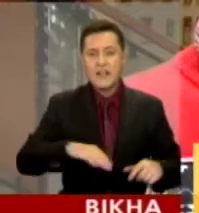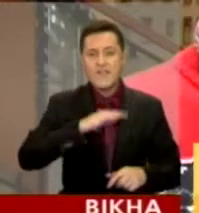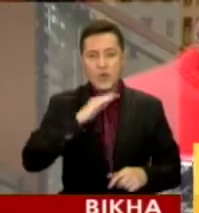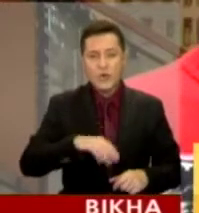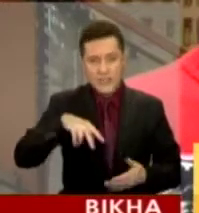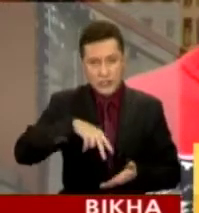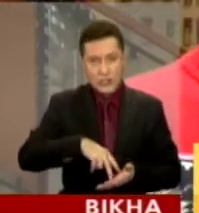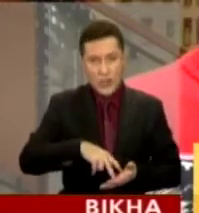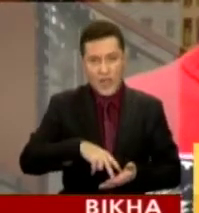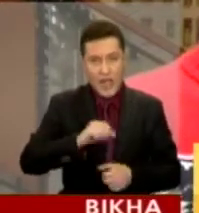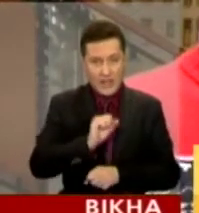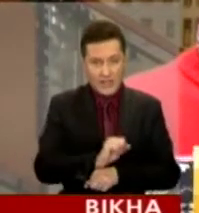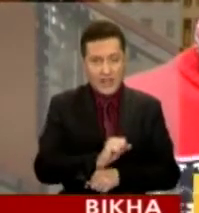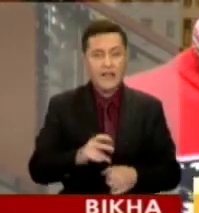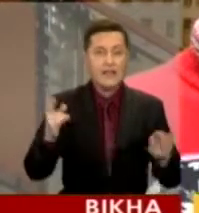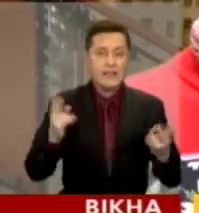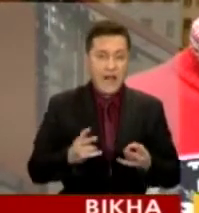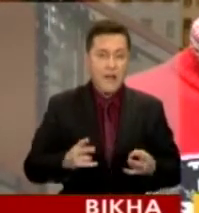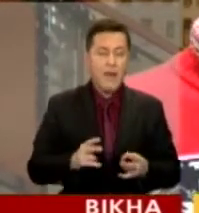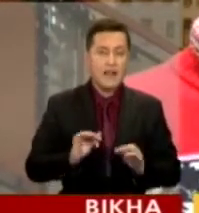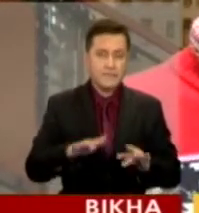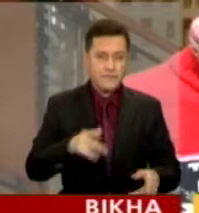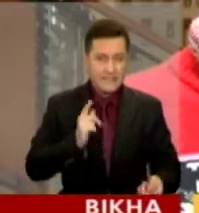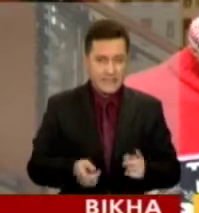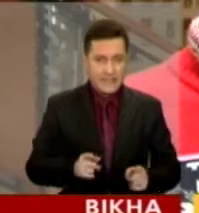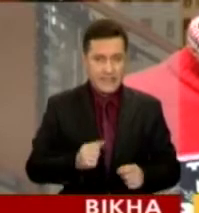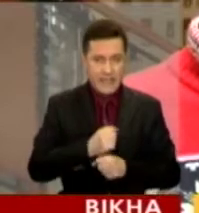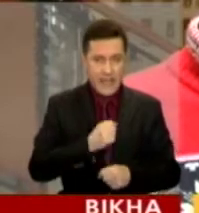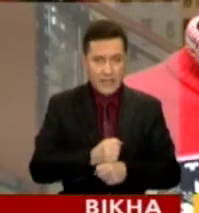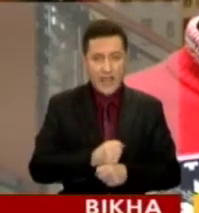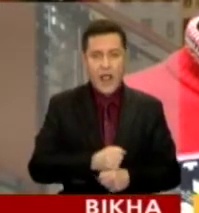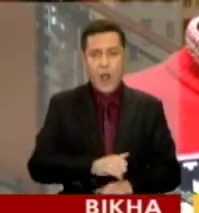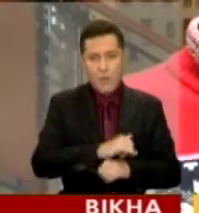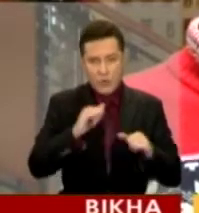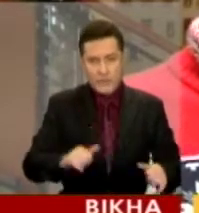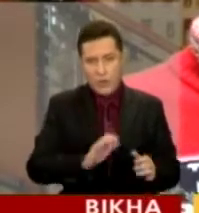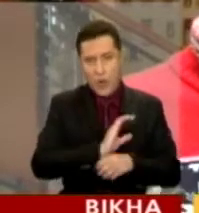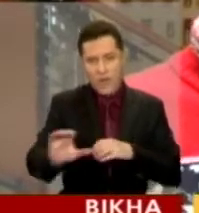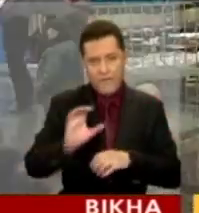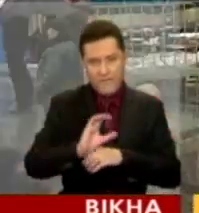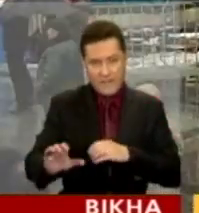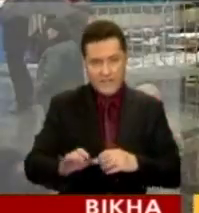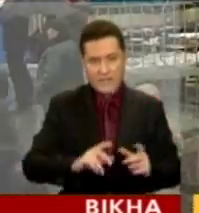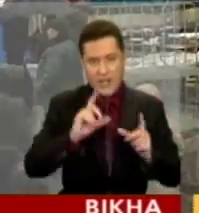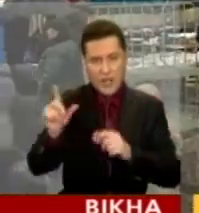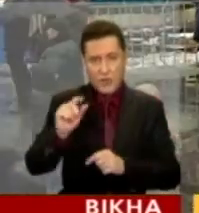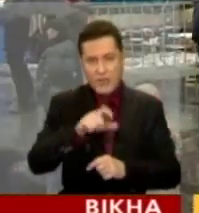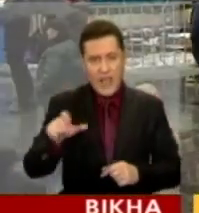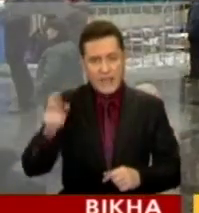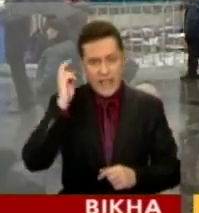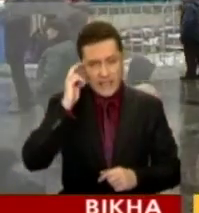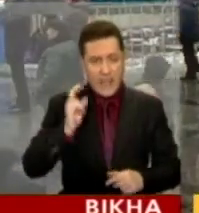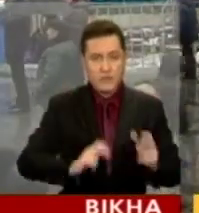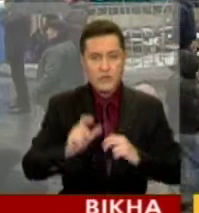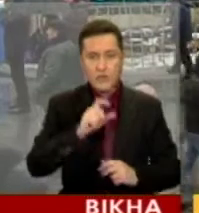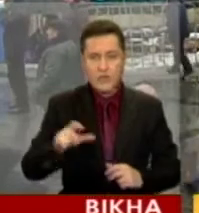треба діяти». Ми посилюємо вивезення людей на Київ, бо зараз дуже важливо бути в Києві. Студенти, яких тут на